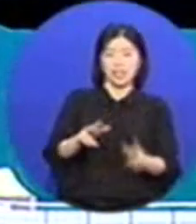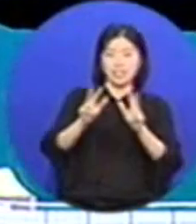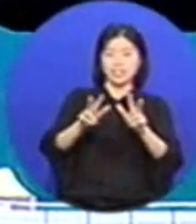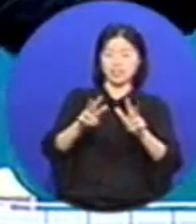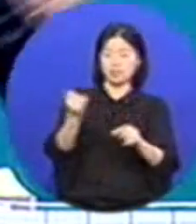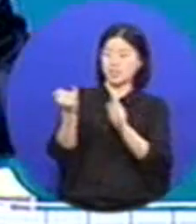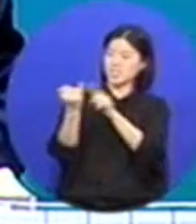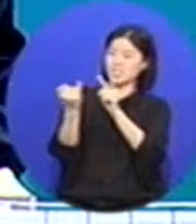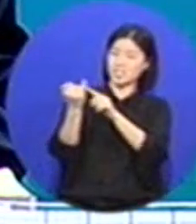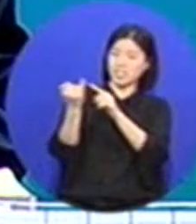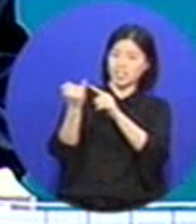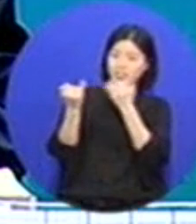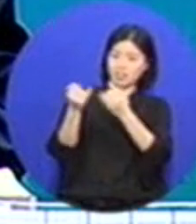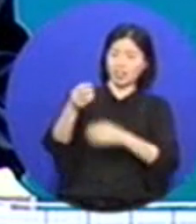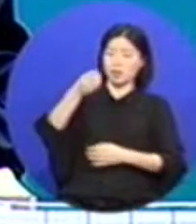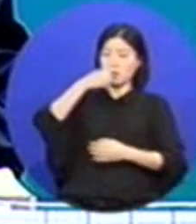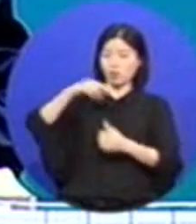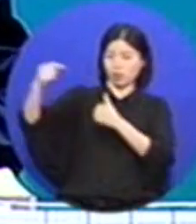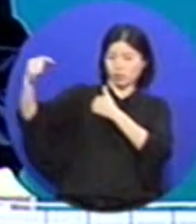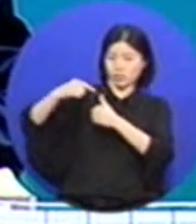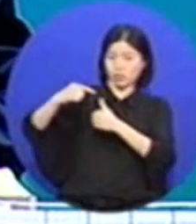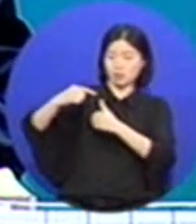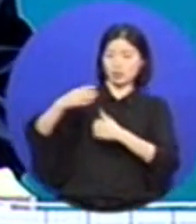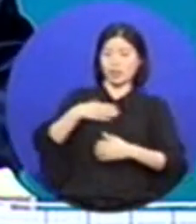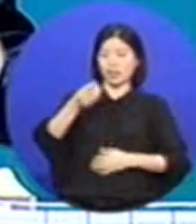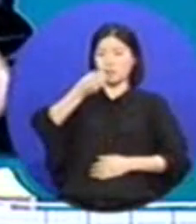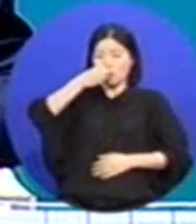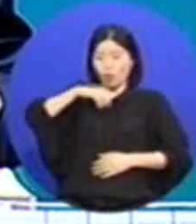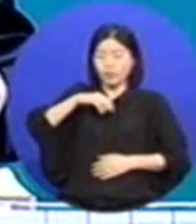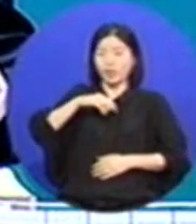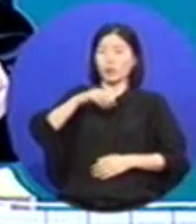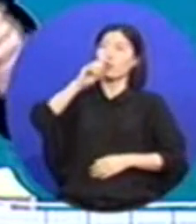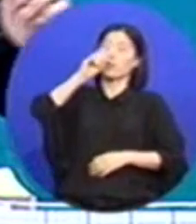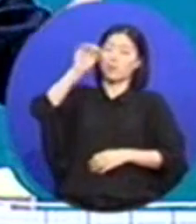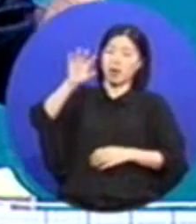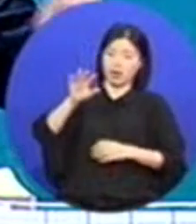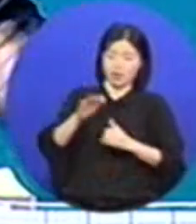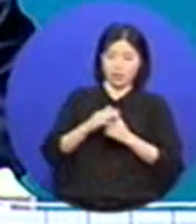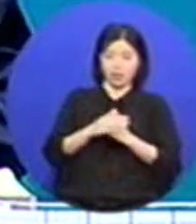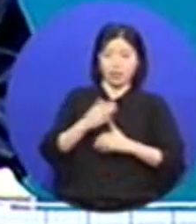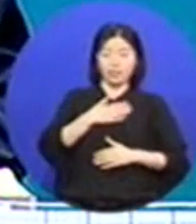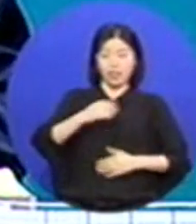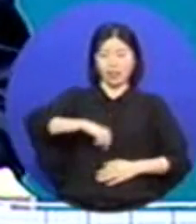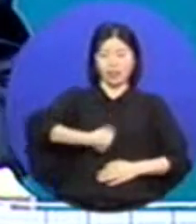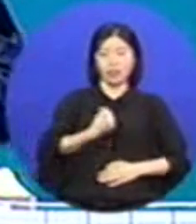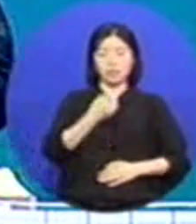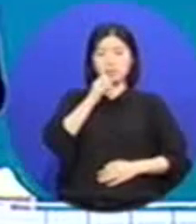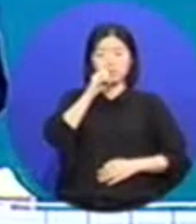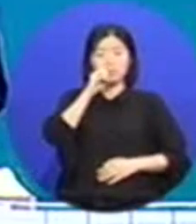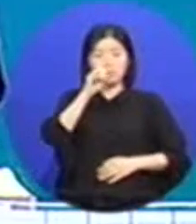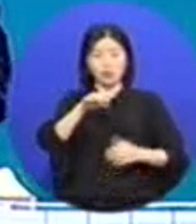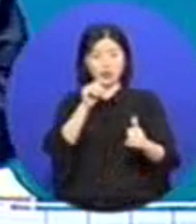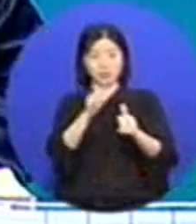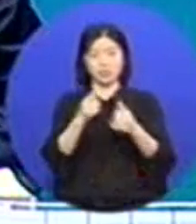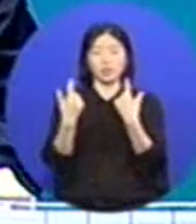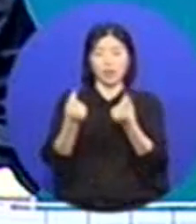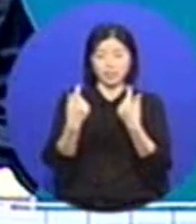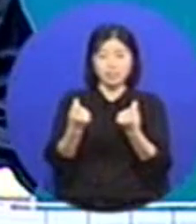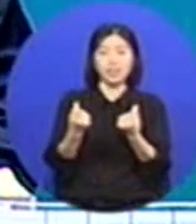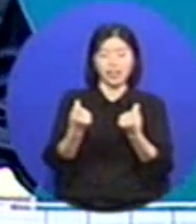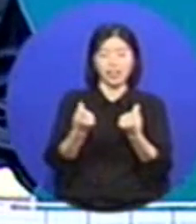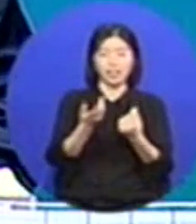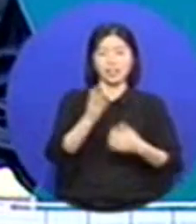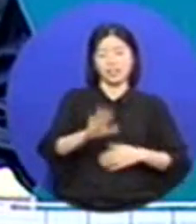여자가 먹으라고 해서 먹었습니다 아니 자기가 먹으라고 한 것과 똑같지요 자기 뼈 중에 뼈요 살 중의